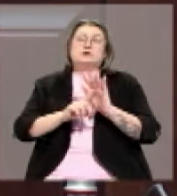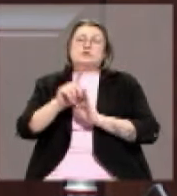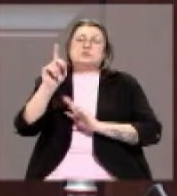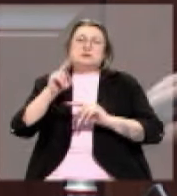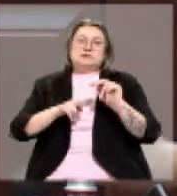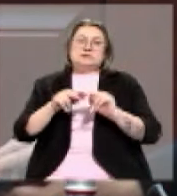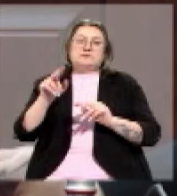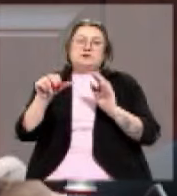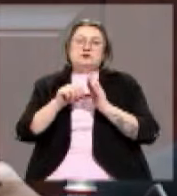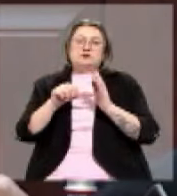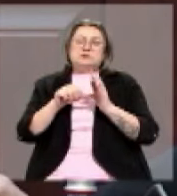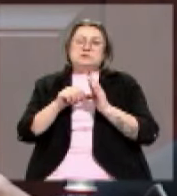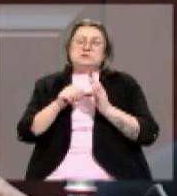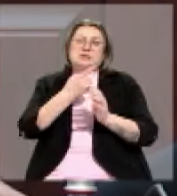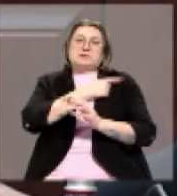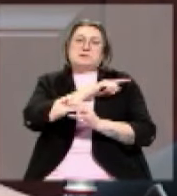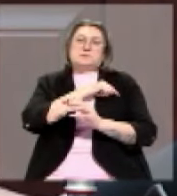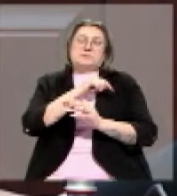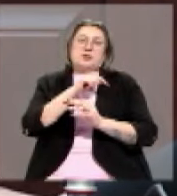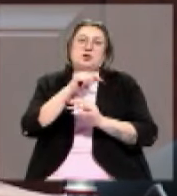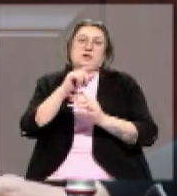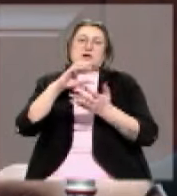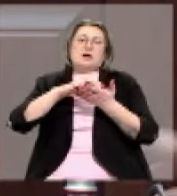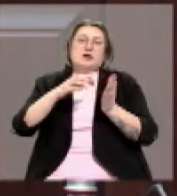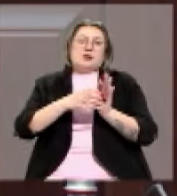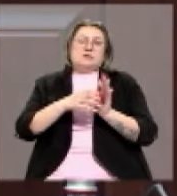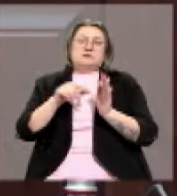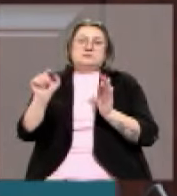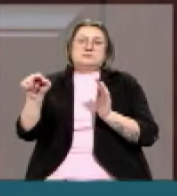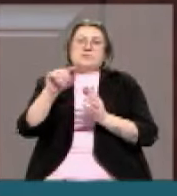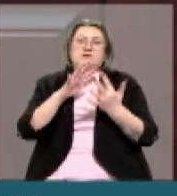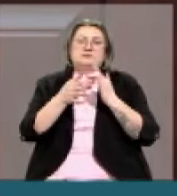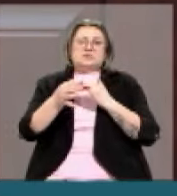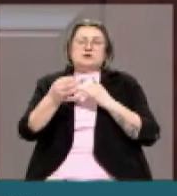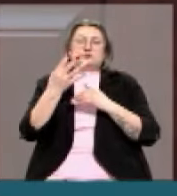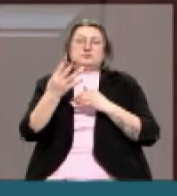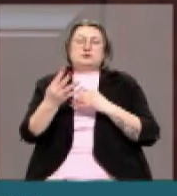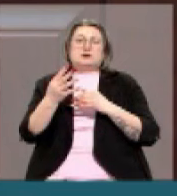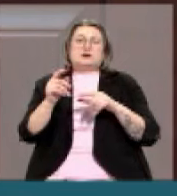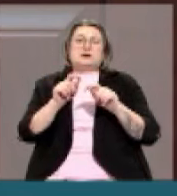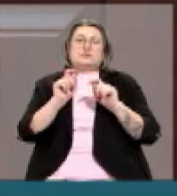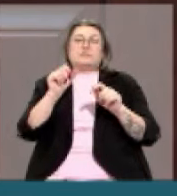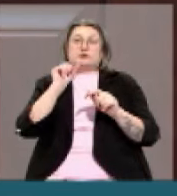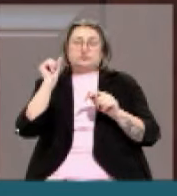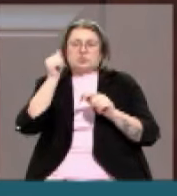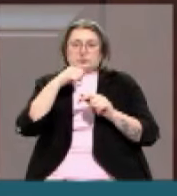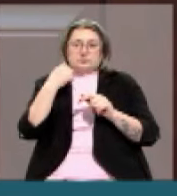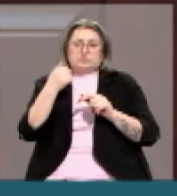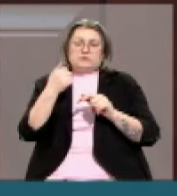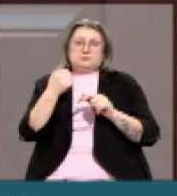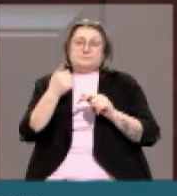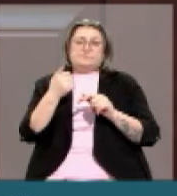амбулаториялық емханалық нысанның құрылысы басталды. 4-еуі былтыр іске қосылды. Қостанай ауданындағы Октябр, Әулиекөлдегі